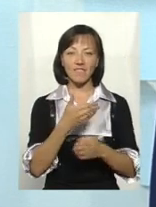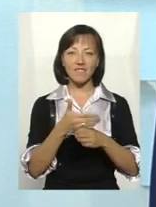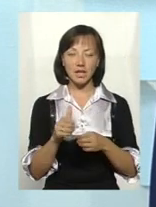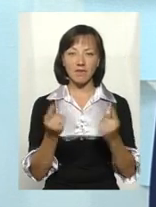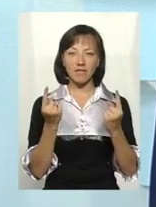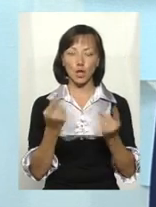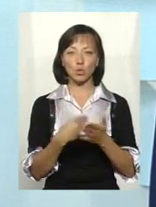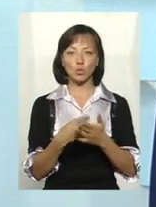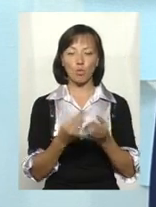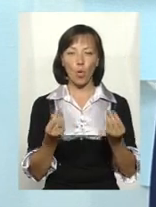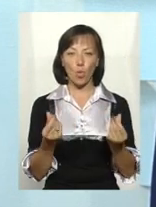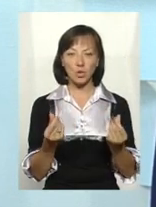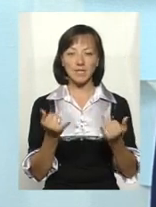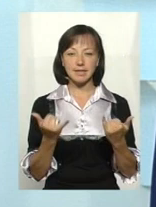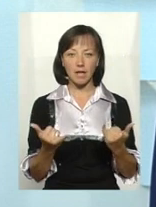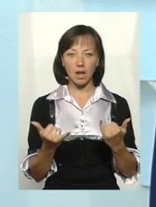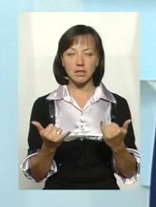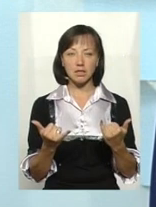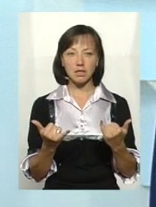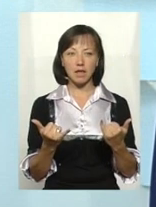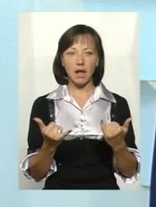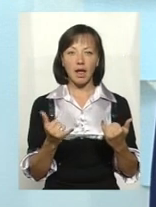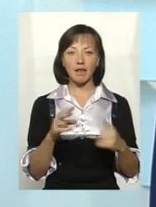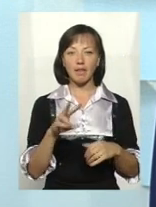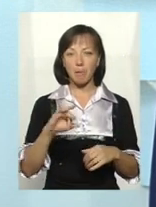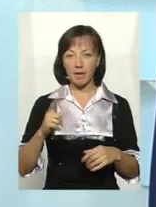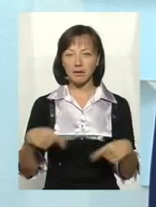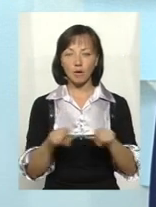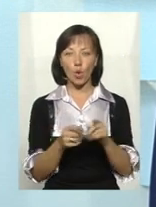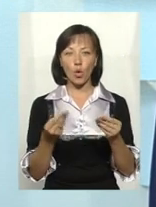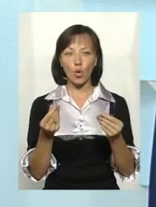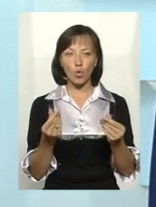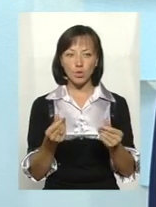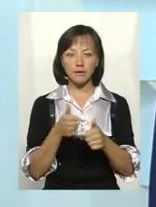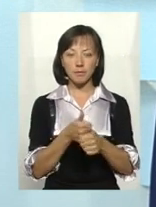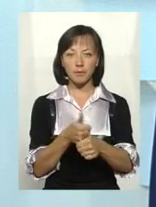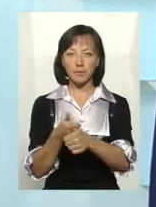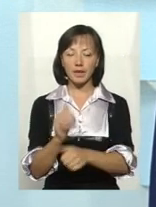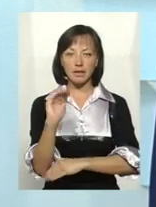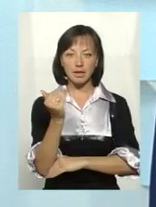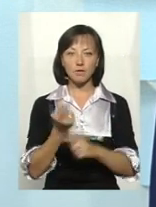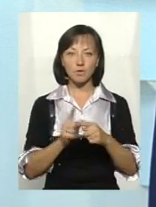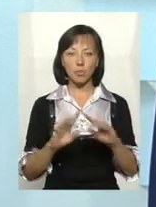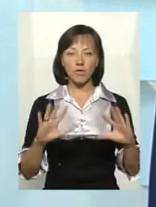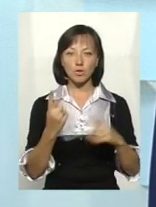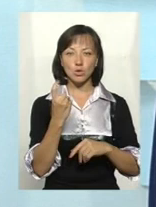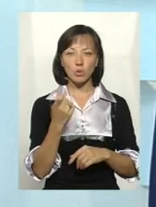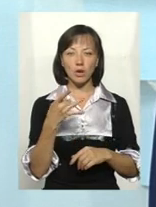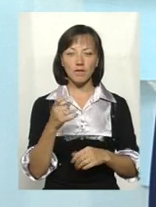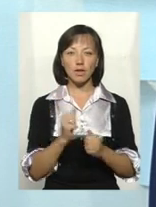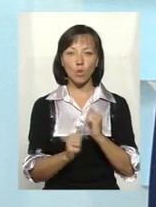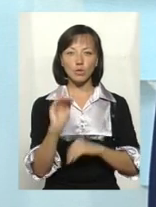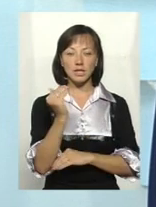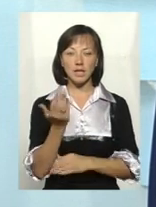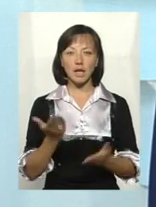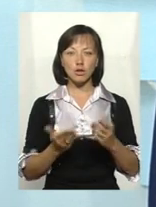виділили велику суму грошей, і зараз на липневі сесії, щоб гроші ходили за дитиною. В даному випадку 100 гривень на кожну